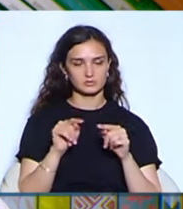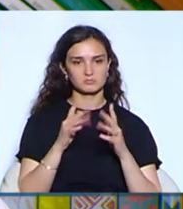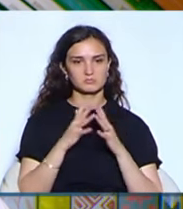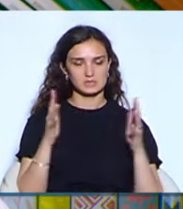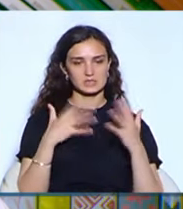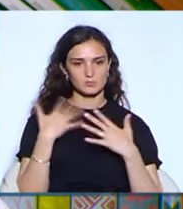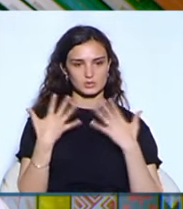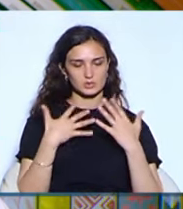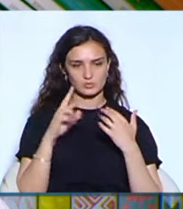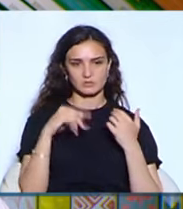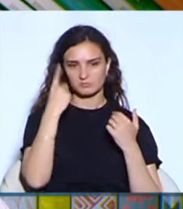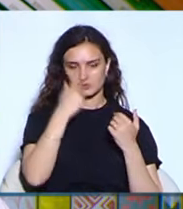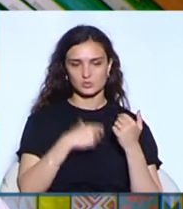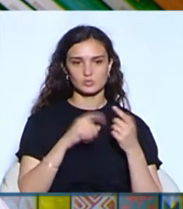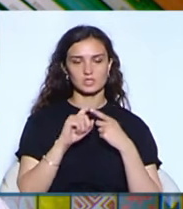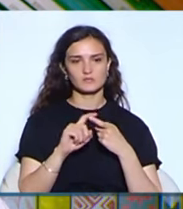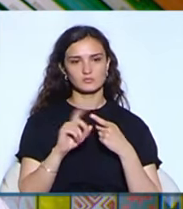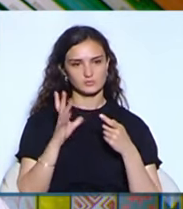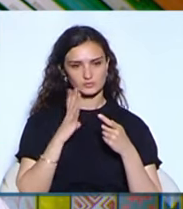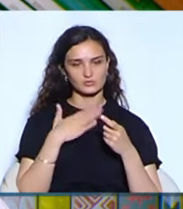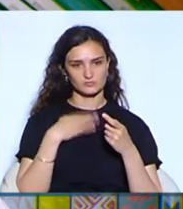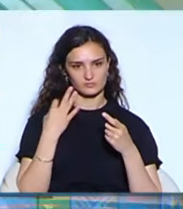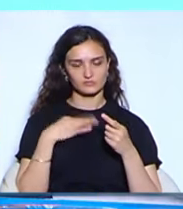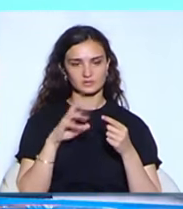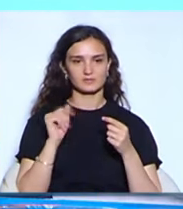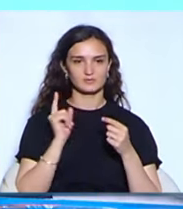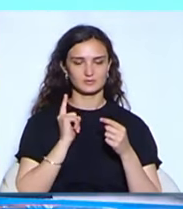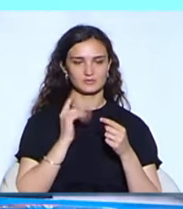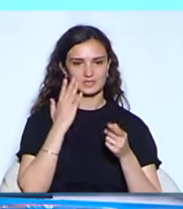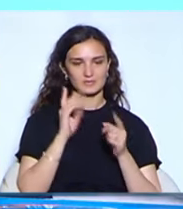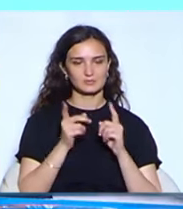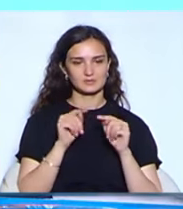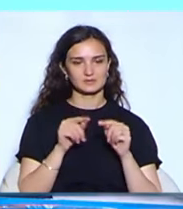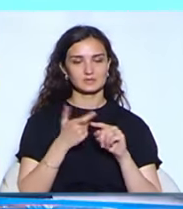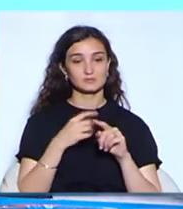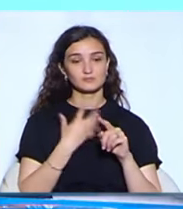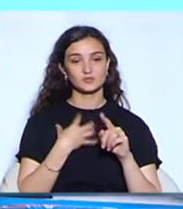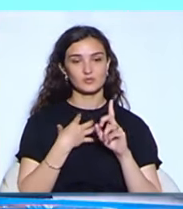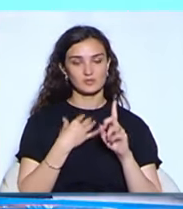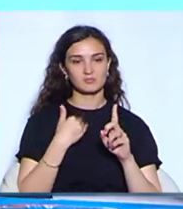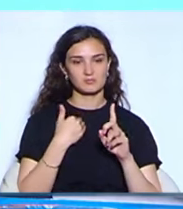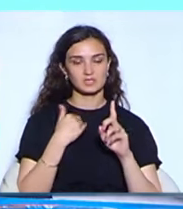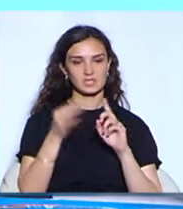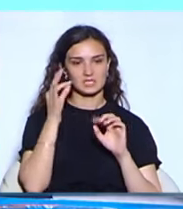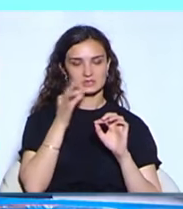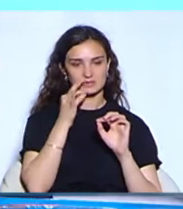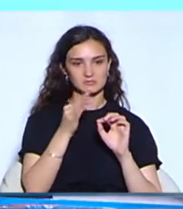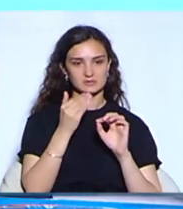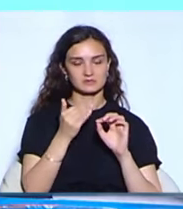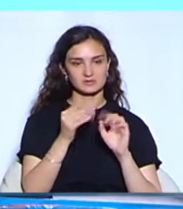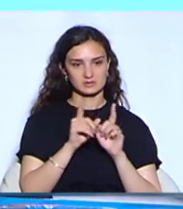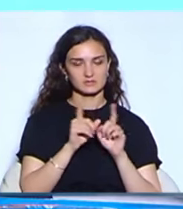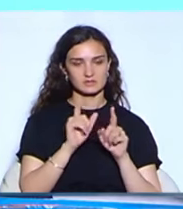მეტი ემოციური და ფიზიკური უკუ კავშირი ქონდეს ჩვენ შულთან და დაველოდოთ რეალურად დინამიკას. და ძალიან მნიშვნელოვანია, მე გაგახსენებთ